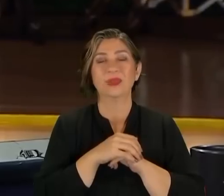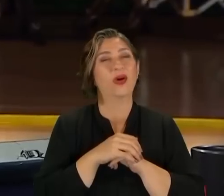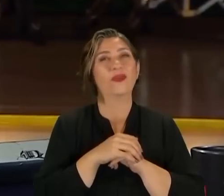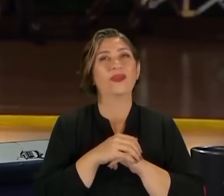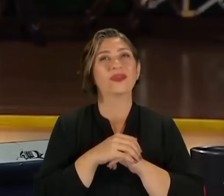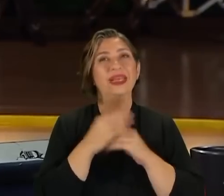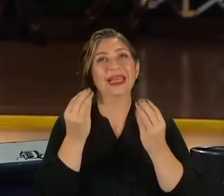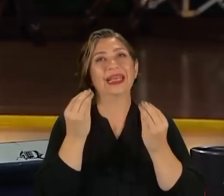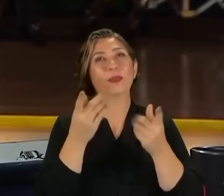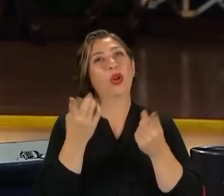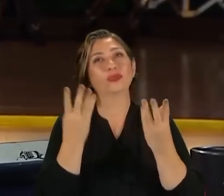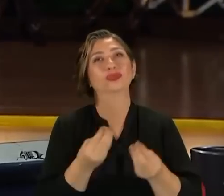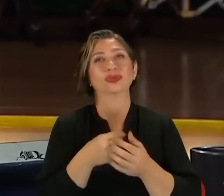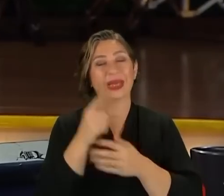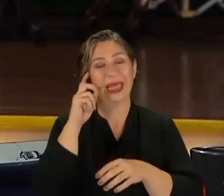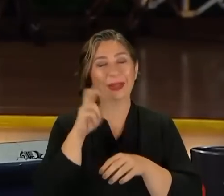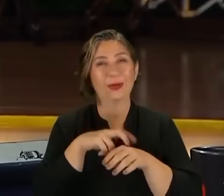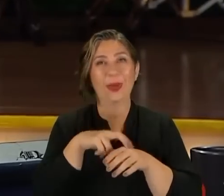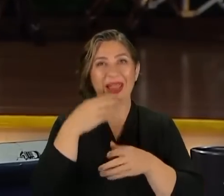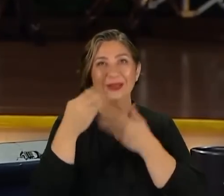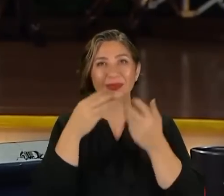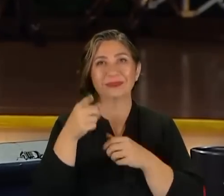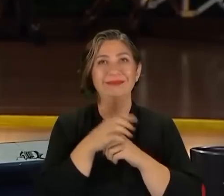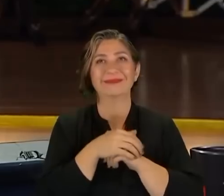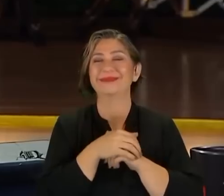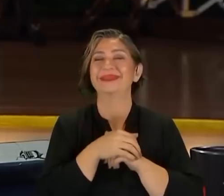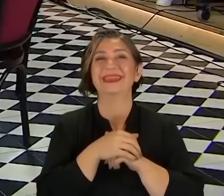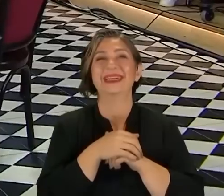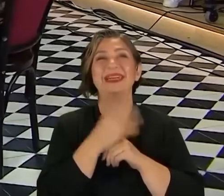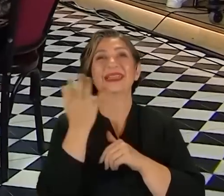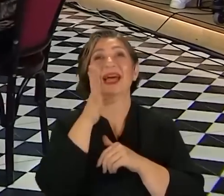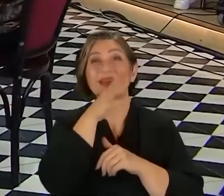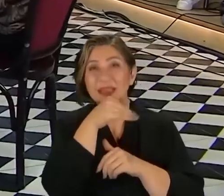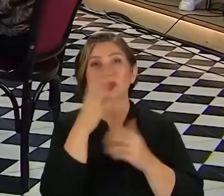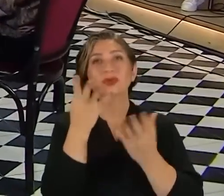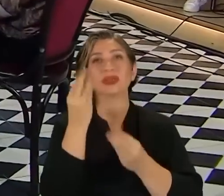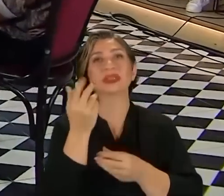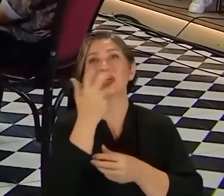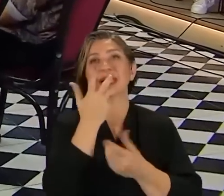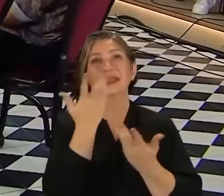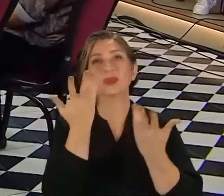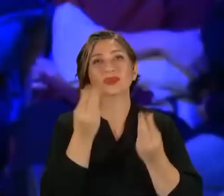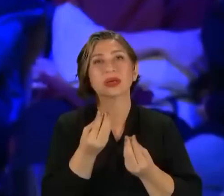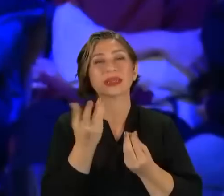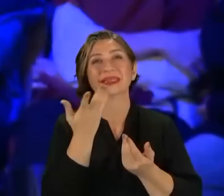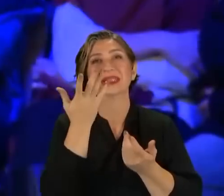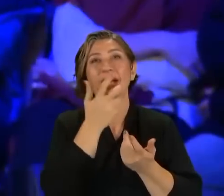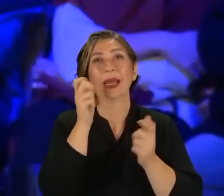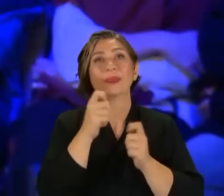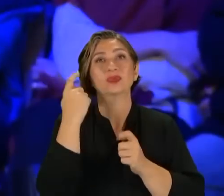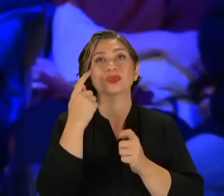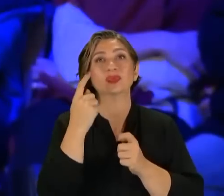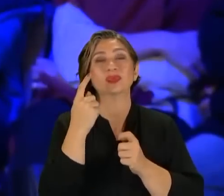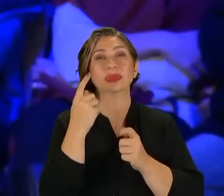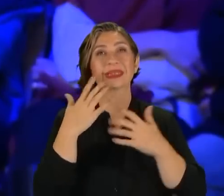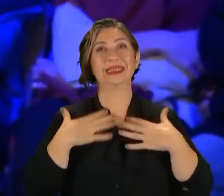Ha. Of of. Neyse iyi ki böyle olmuş. Evet, anlatmıştım. Daha da yaşlanınca ne olacak? Nasıl şarkılar yapmak istiyorsunuz, düşünüyorsunuz?